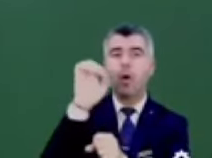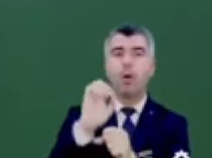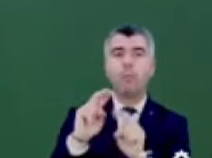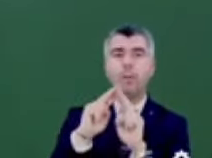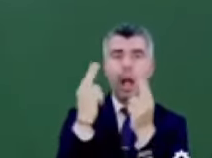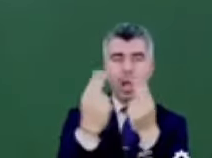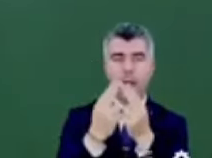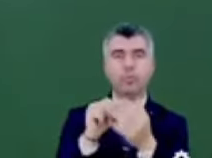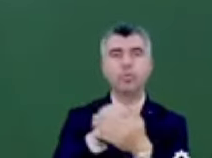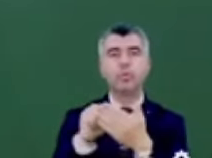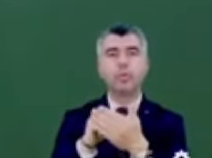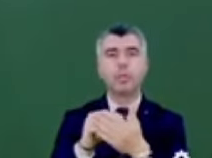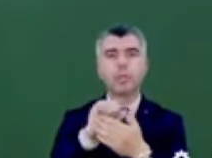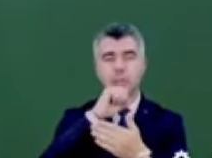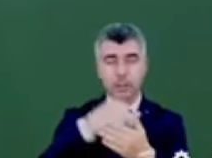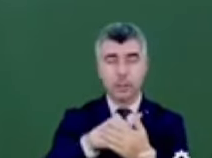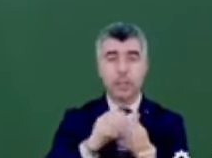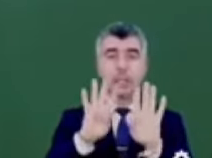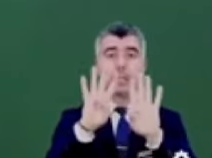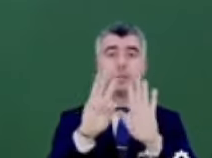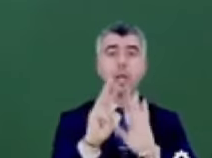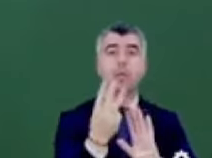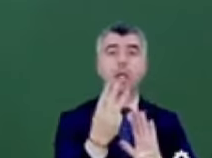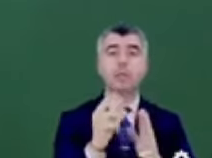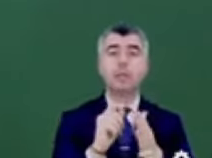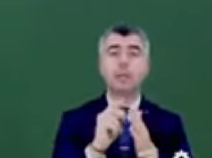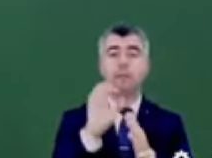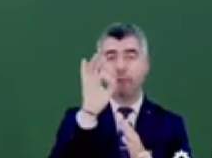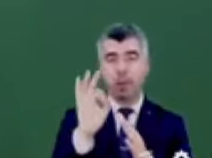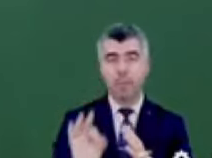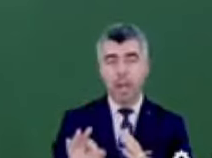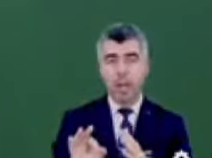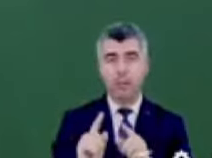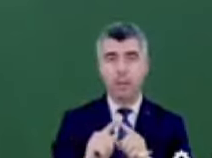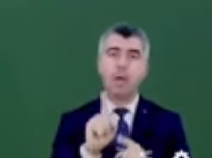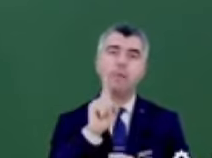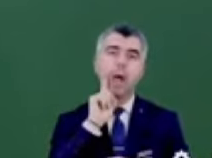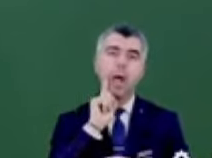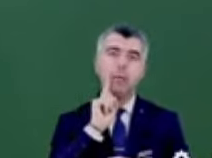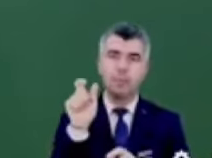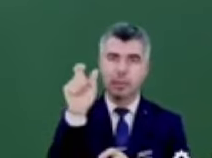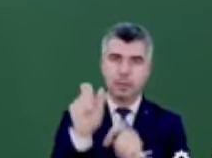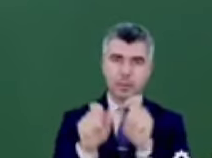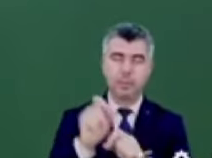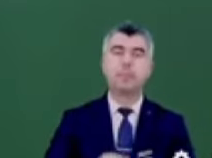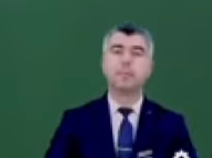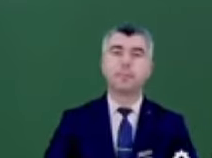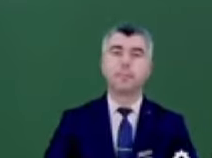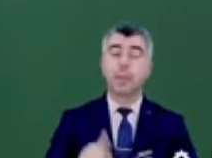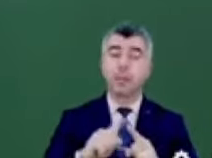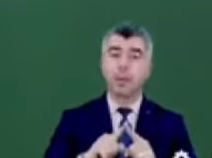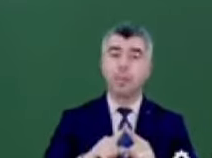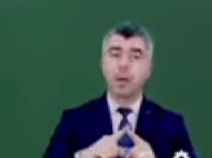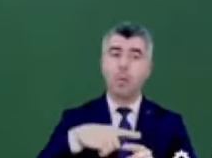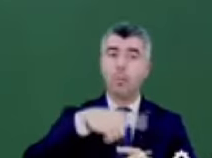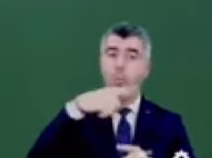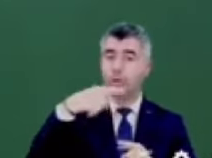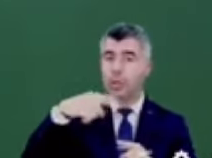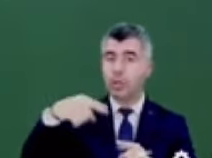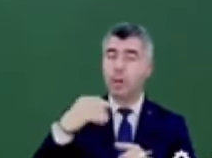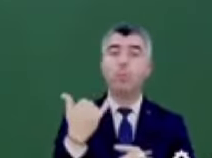سكن 38 في من الطلبات عبرت عنها سيدات نساء هذا مؤشر